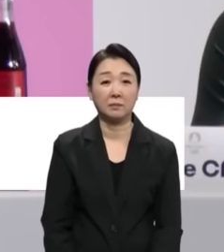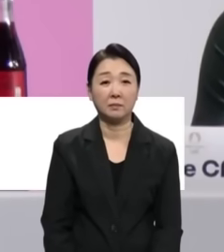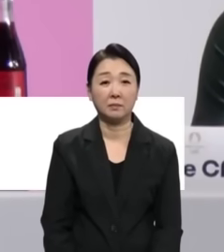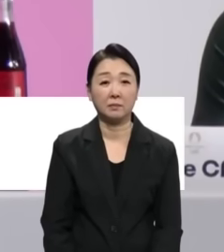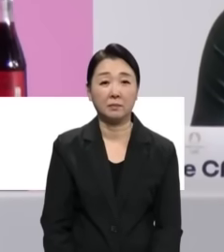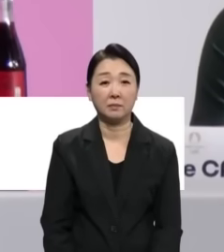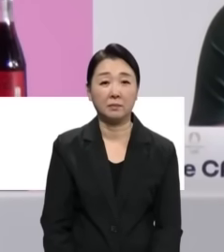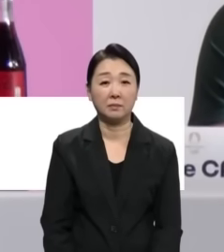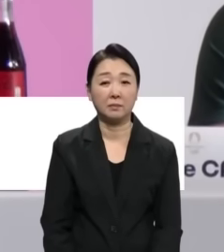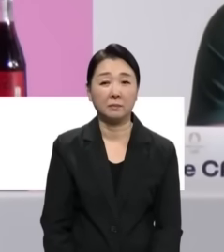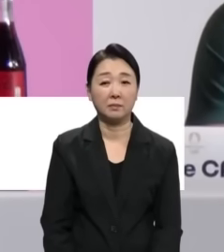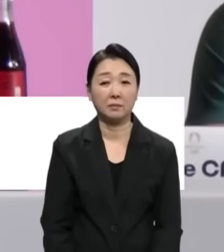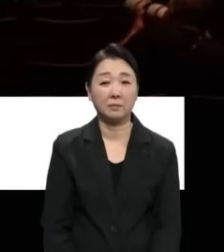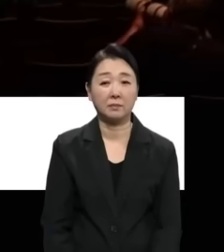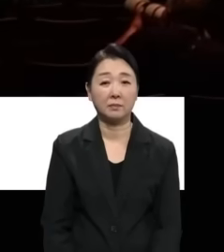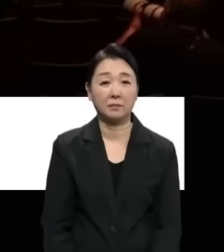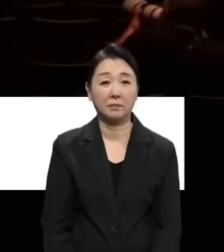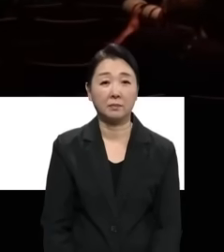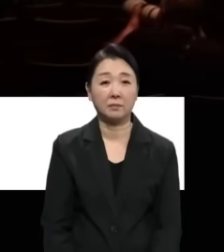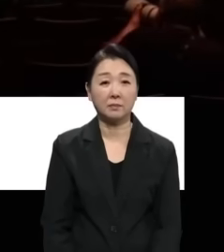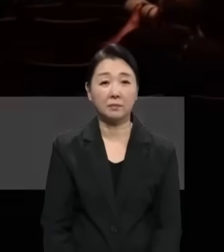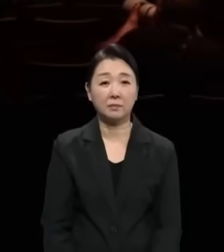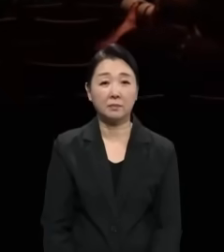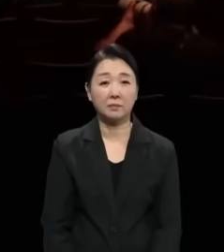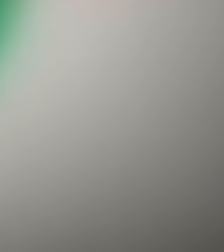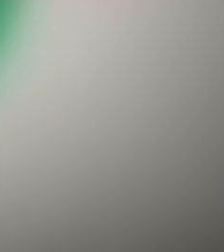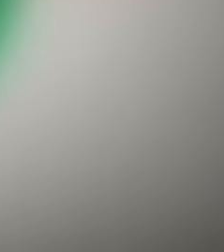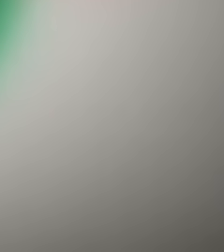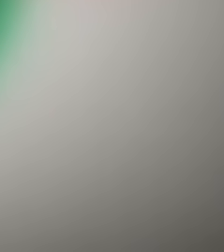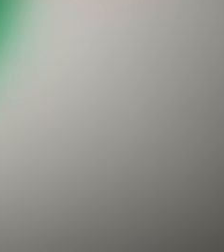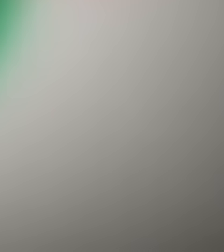uniform, just to wear plain clothes.